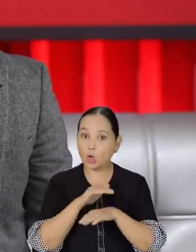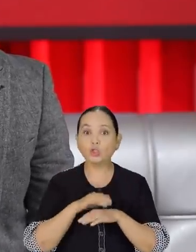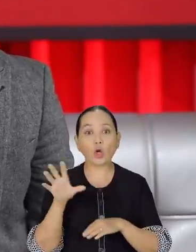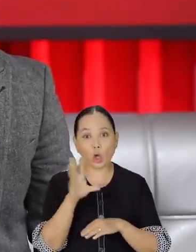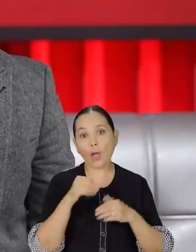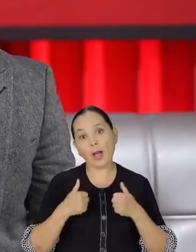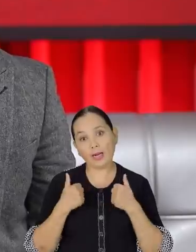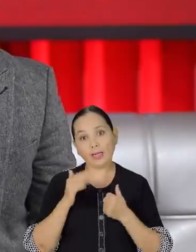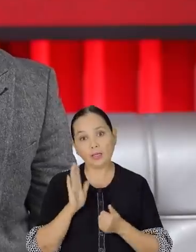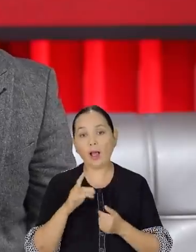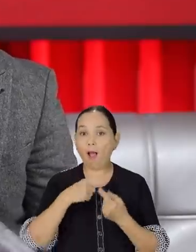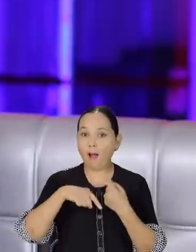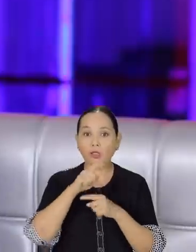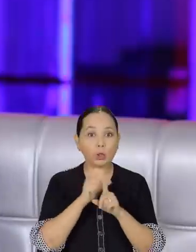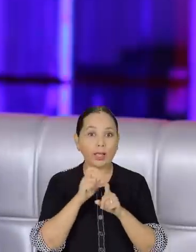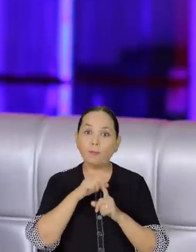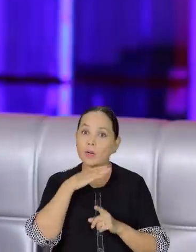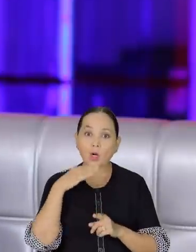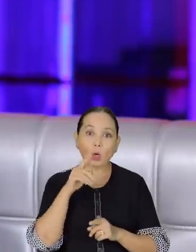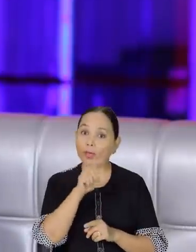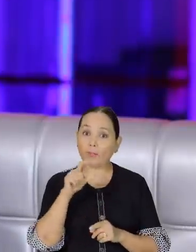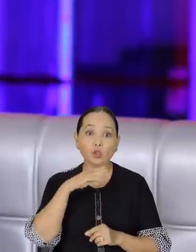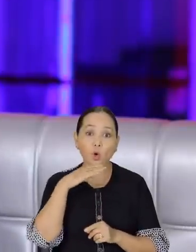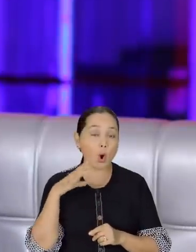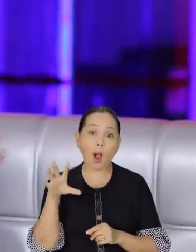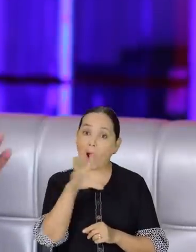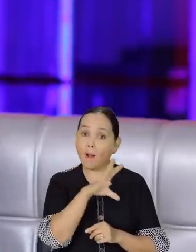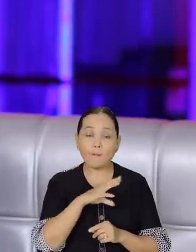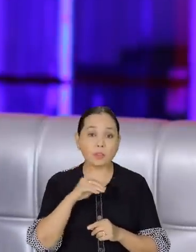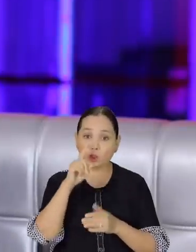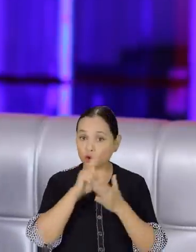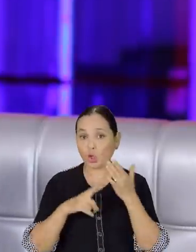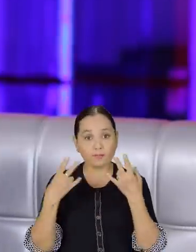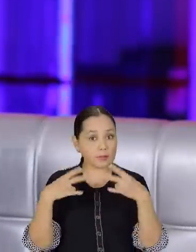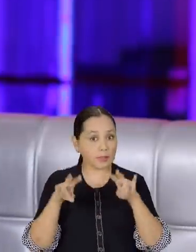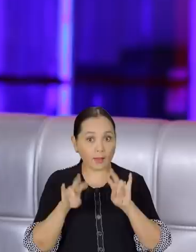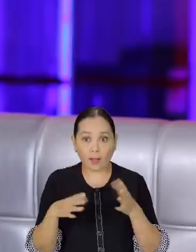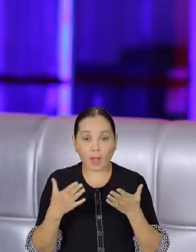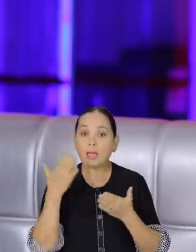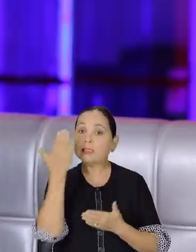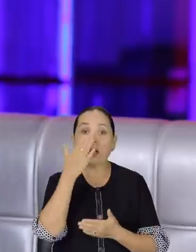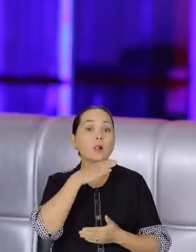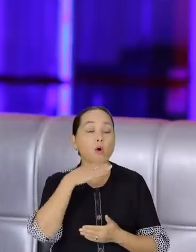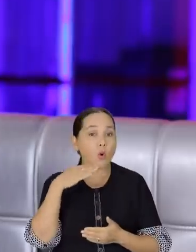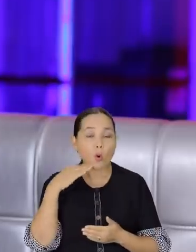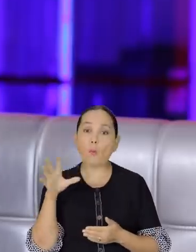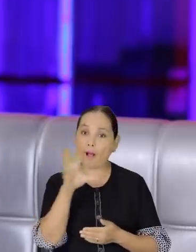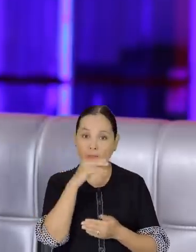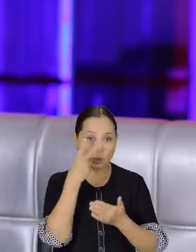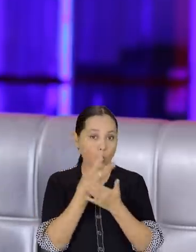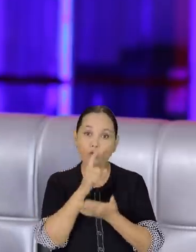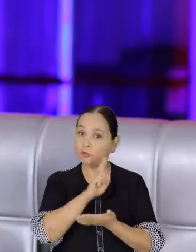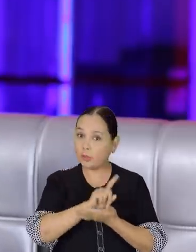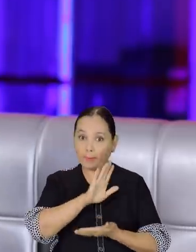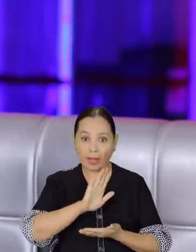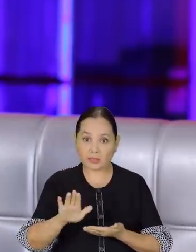uchun doim harakatdamiz. Atrofda gaplar ham ko'p, gapchilar ham ko'p, lekin ularning hammasiga ham ishona berish kerak emas. Seriallar ko'plarning hammasini ham ko'ra